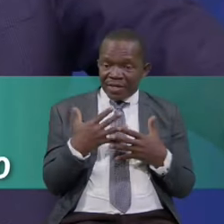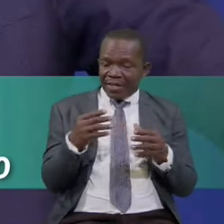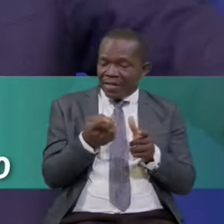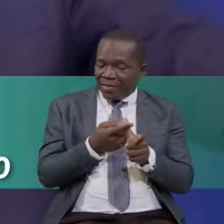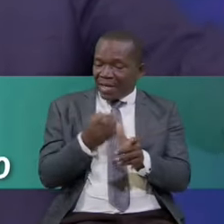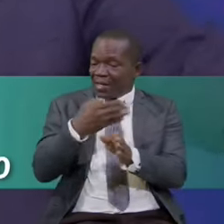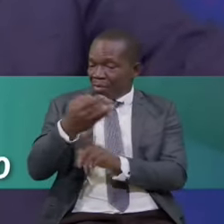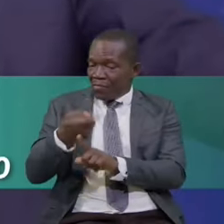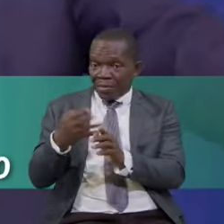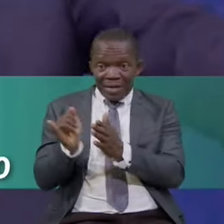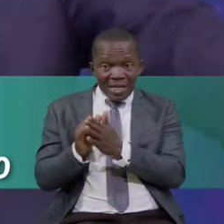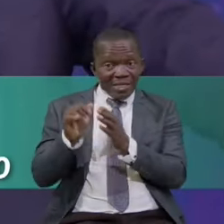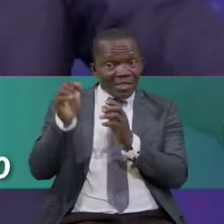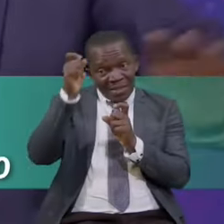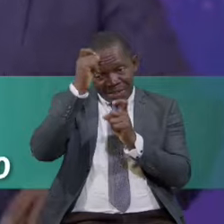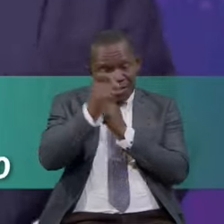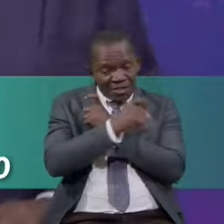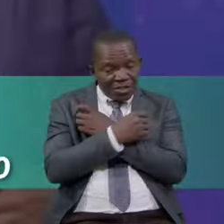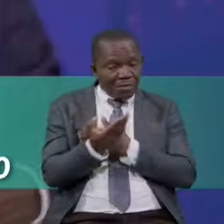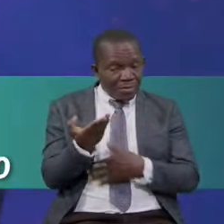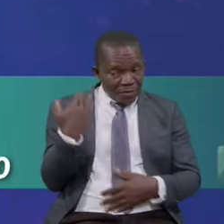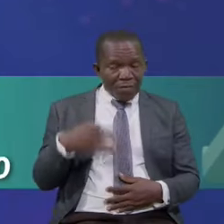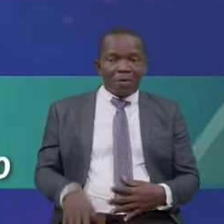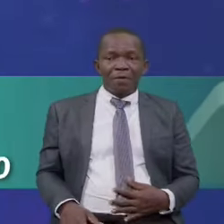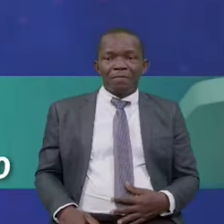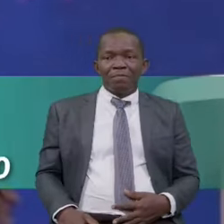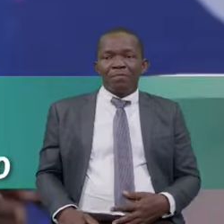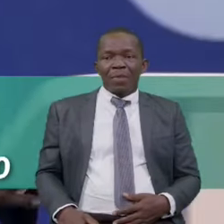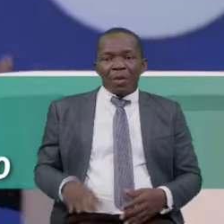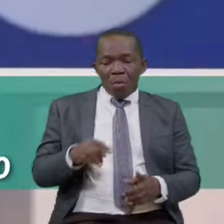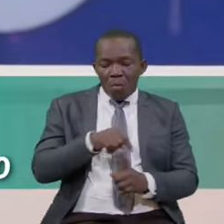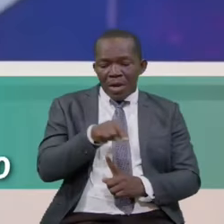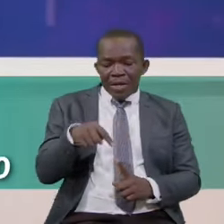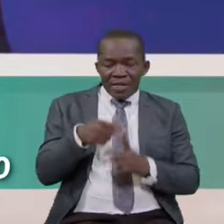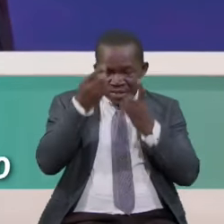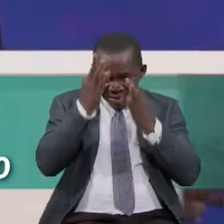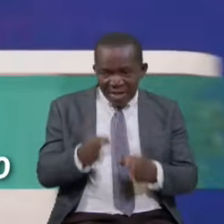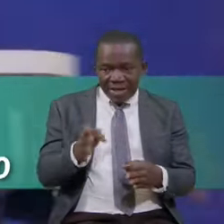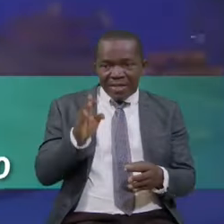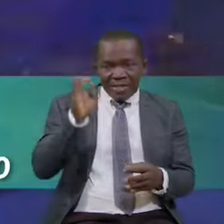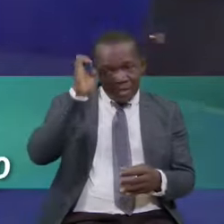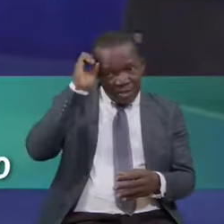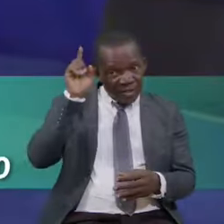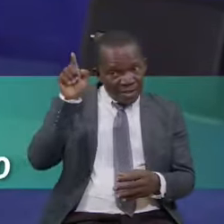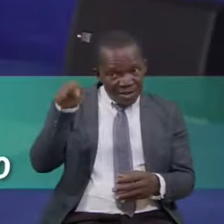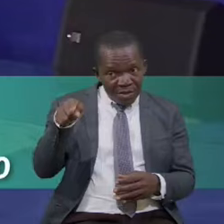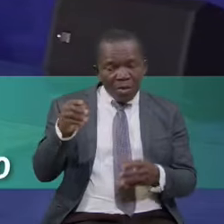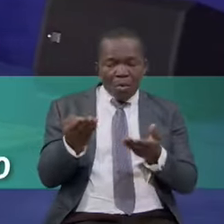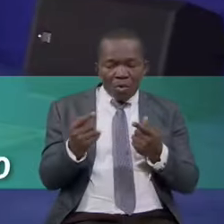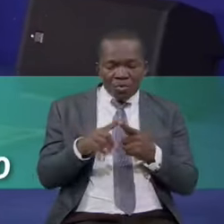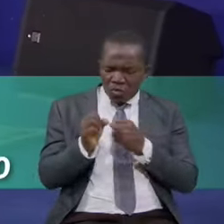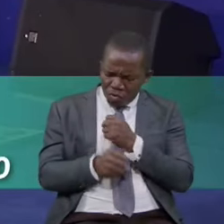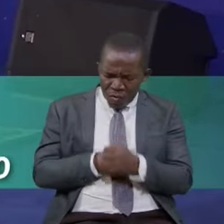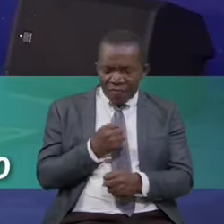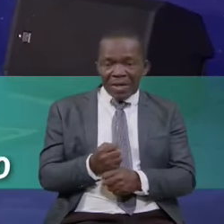je veux pas ça je veux souffrir avec le peuple de Dieu et il il